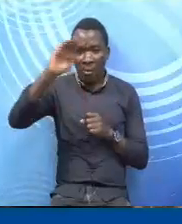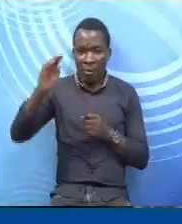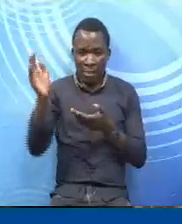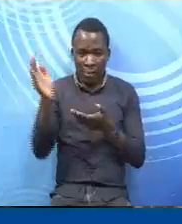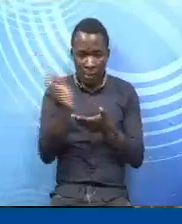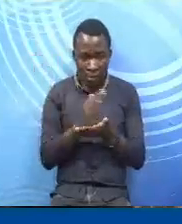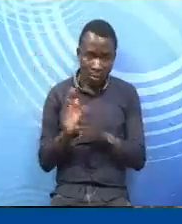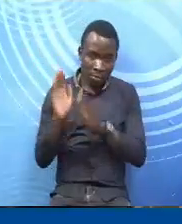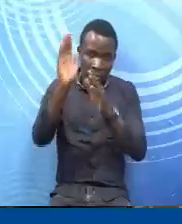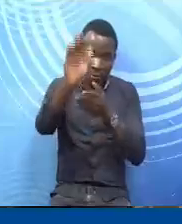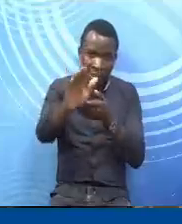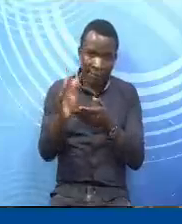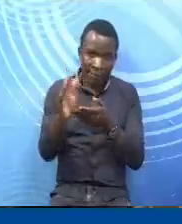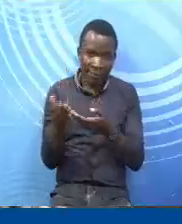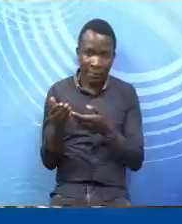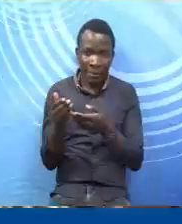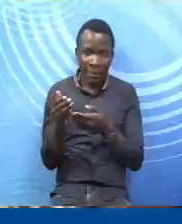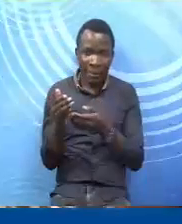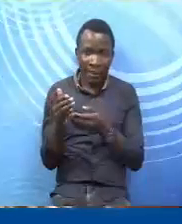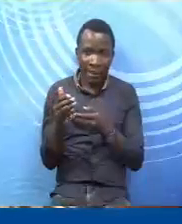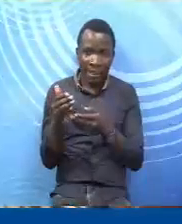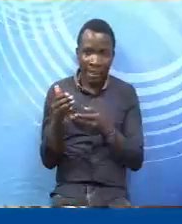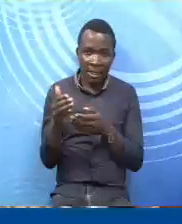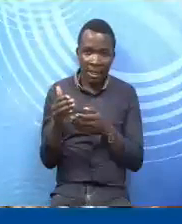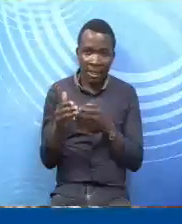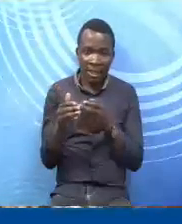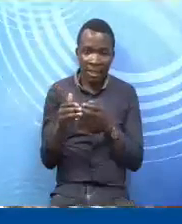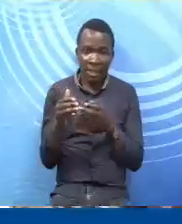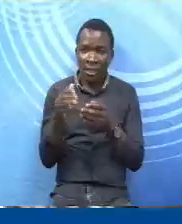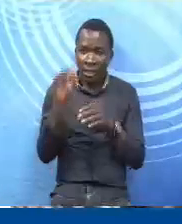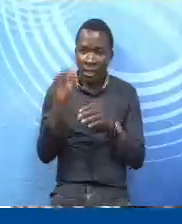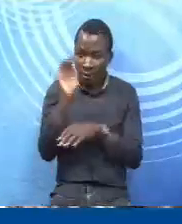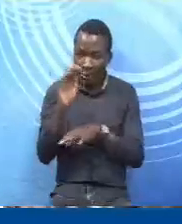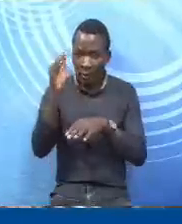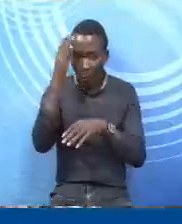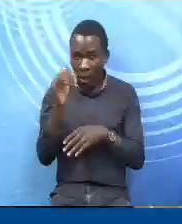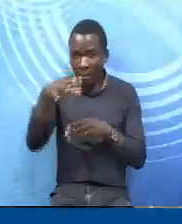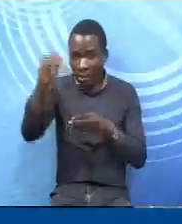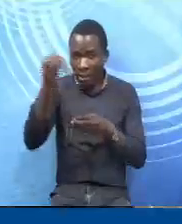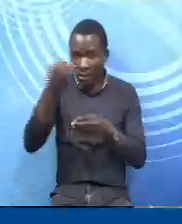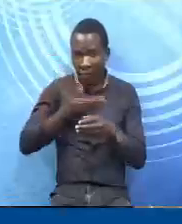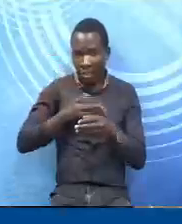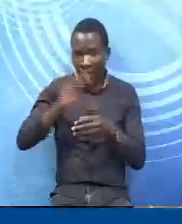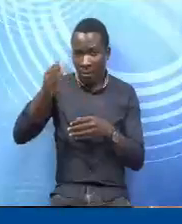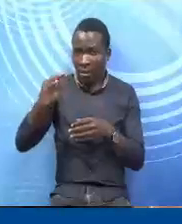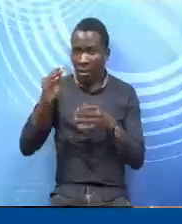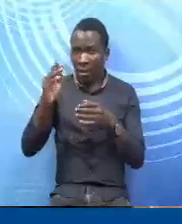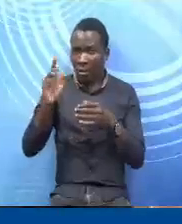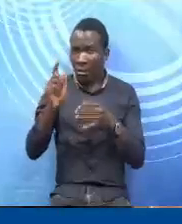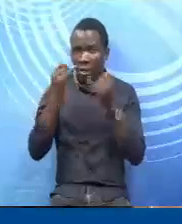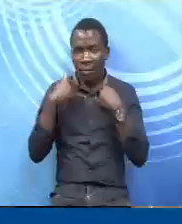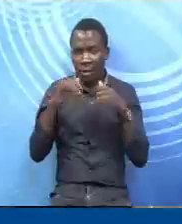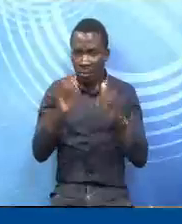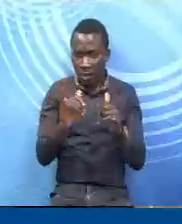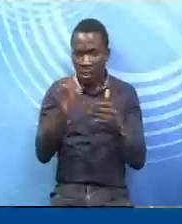barajyana sabyo konvensiyo n'abaturage babyumvaga ati ko mujyana amabati ni iki ko mutambwiye ngo tunasinye mumenye amabati yanjye